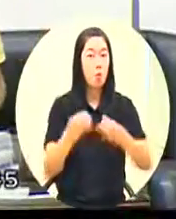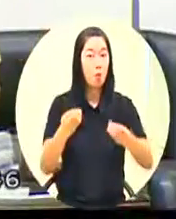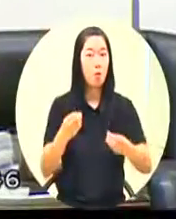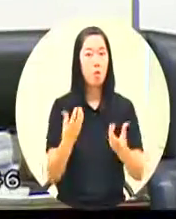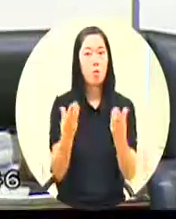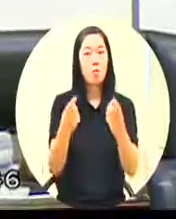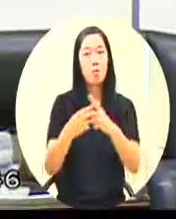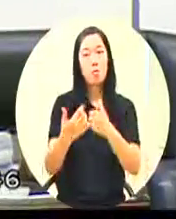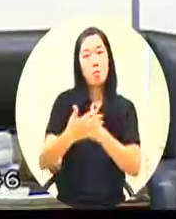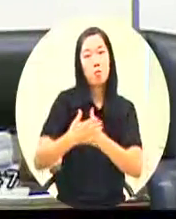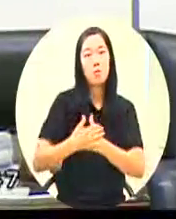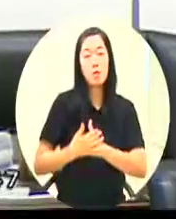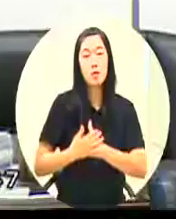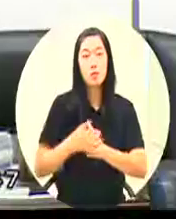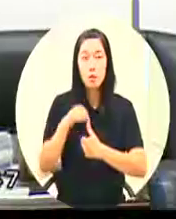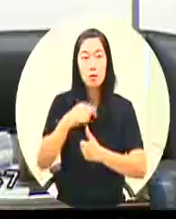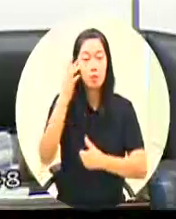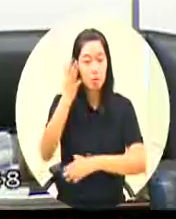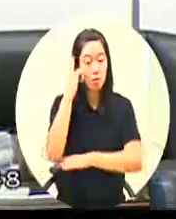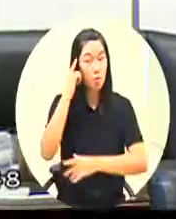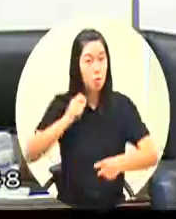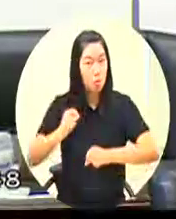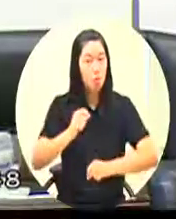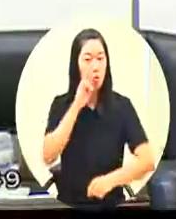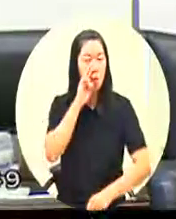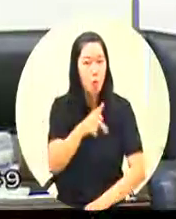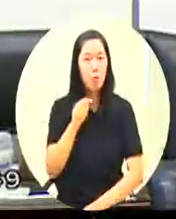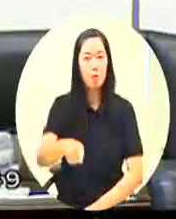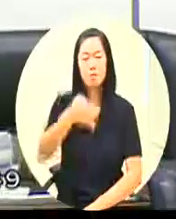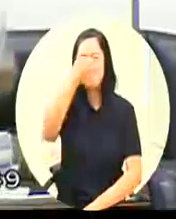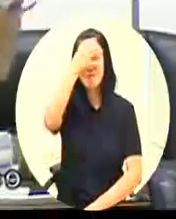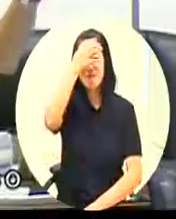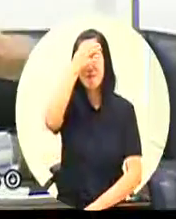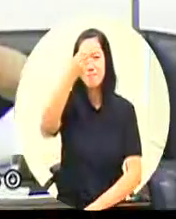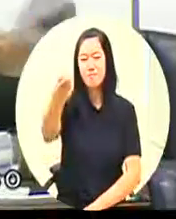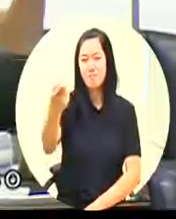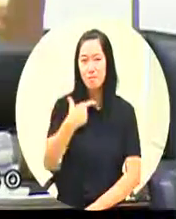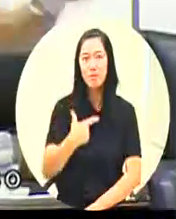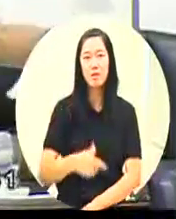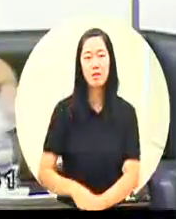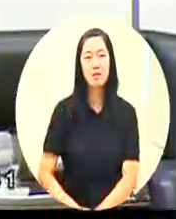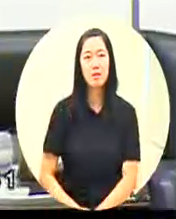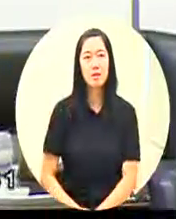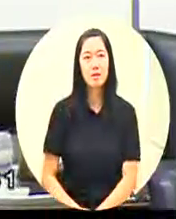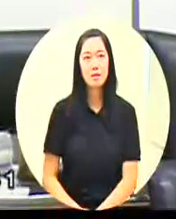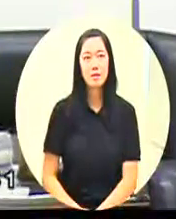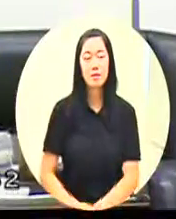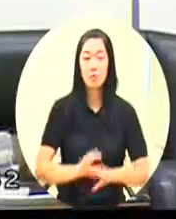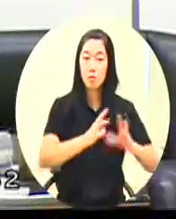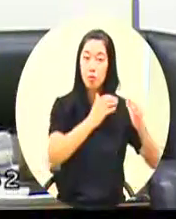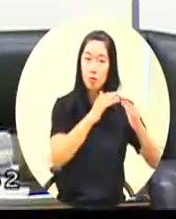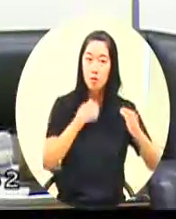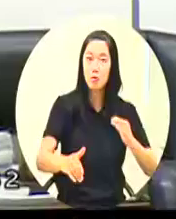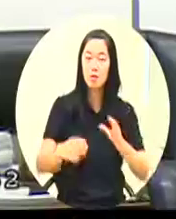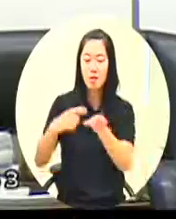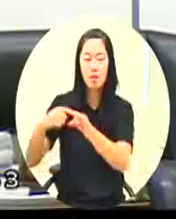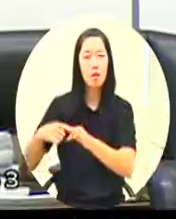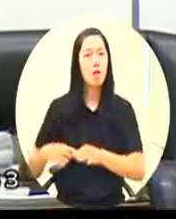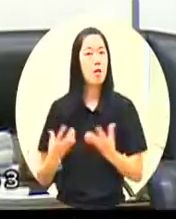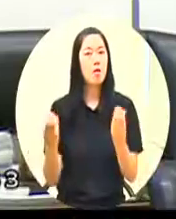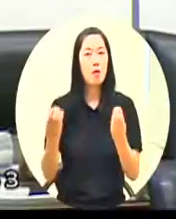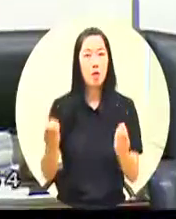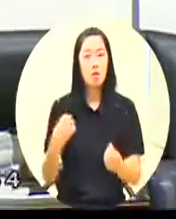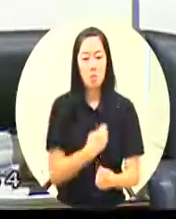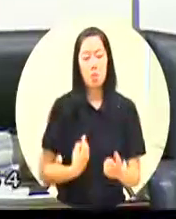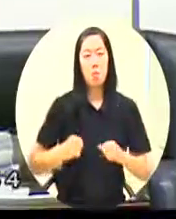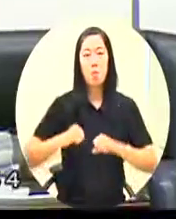防。政策如果错误，就比贪污还严重，整个国家整个生计都没有了，生命都没